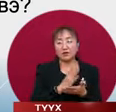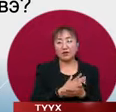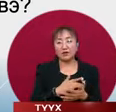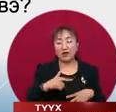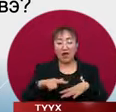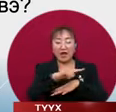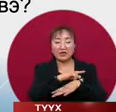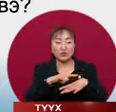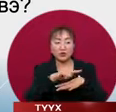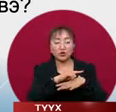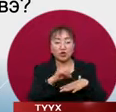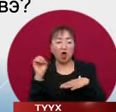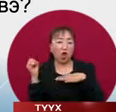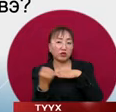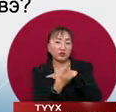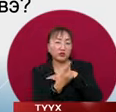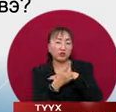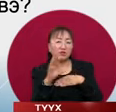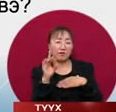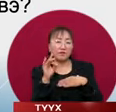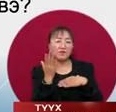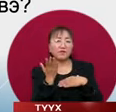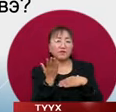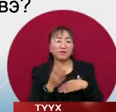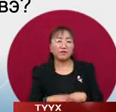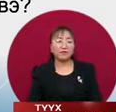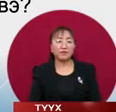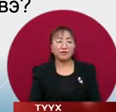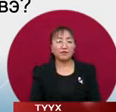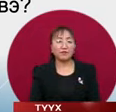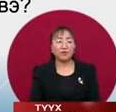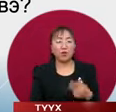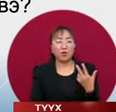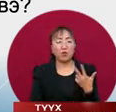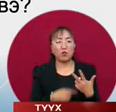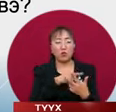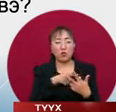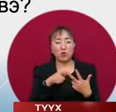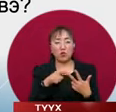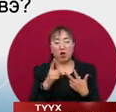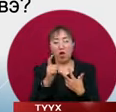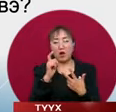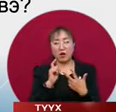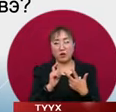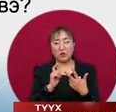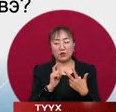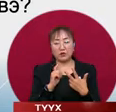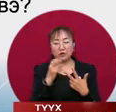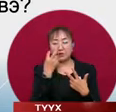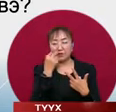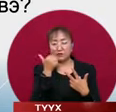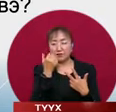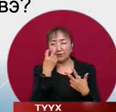Газар нутгийн онцлог нь ямар байсан бэ грекийн? За гурван хувилбарт хариултыг өгсөн байгаа. Сайн харж